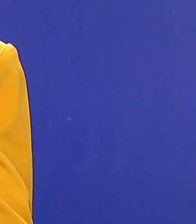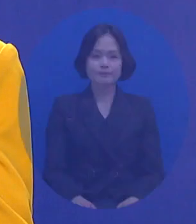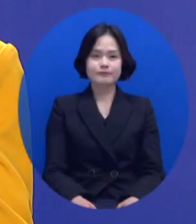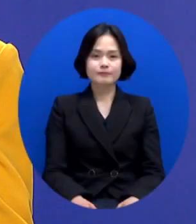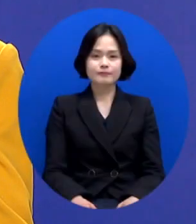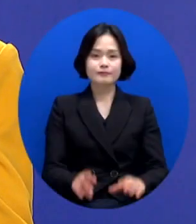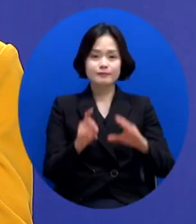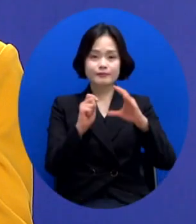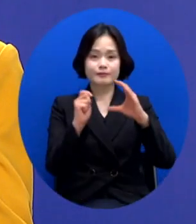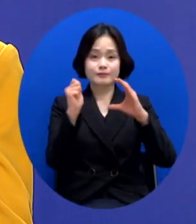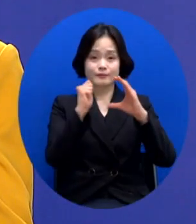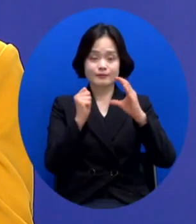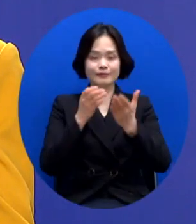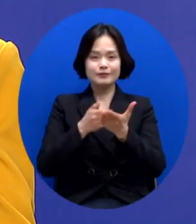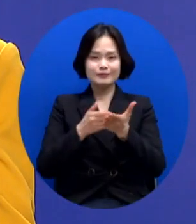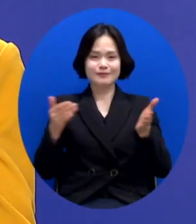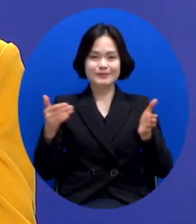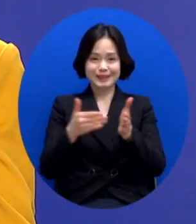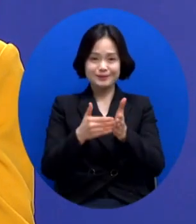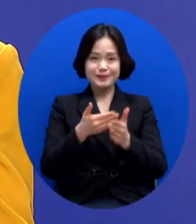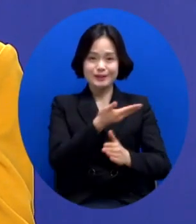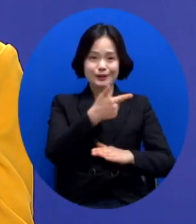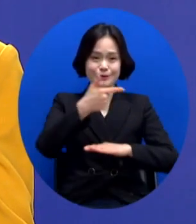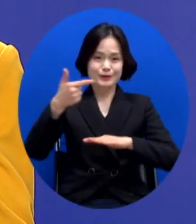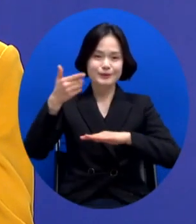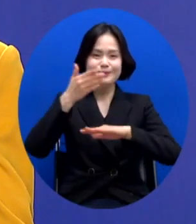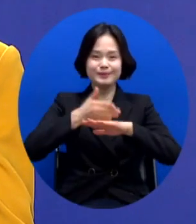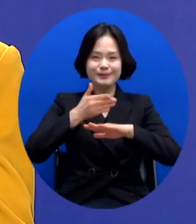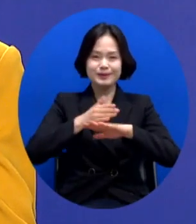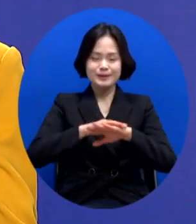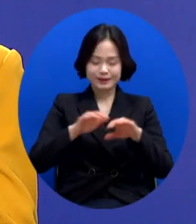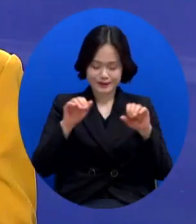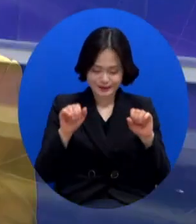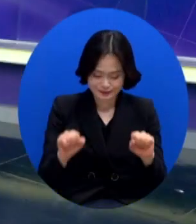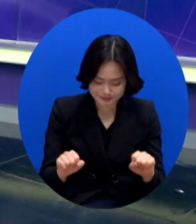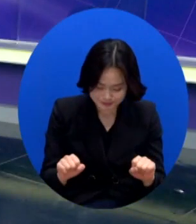세대수 뉴스 오늘 준서 여기까지입니다 시청해 주신 여러분 고맙습니다